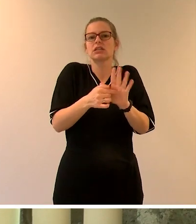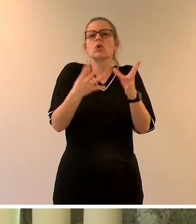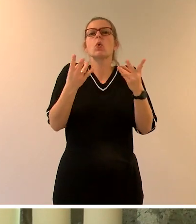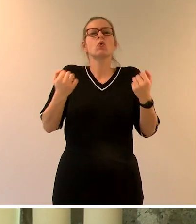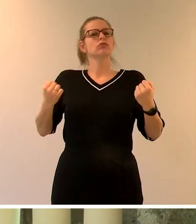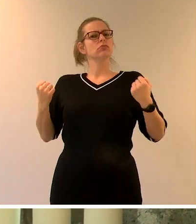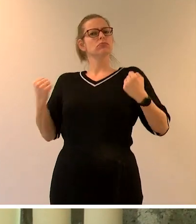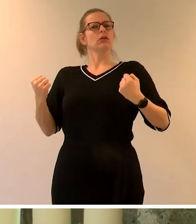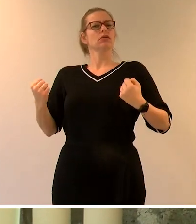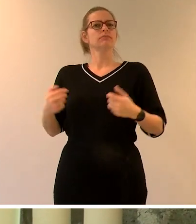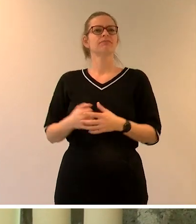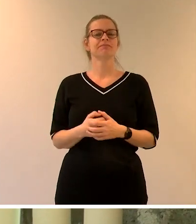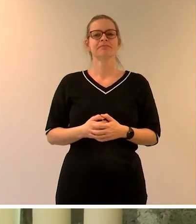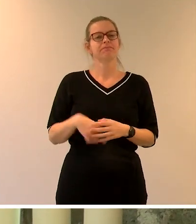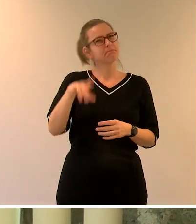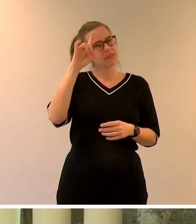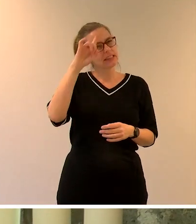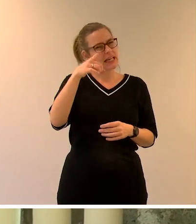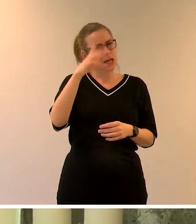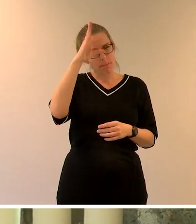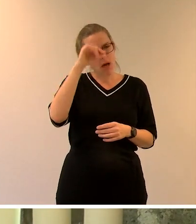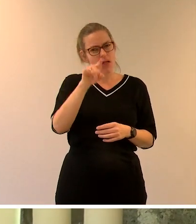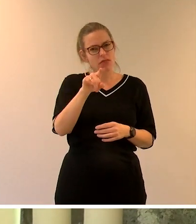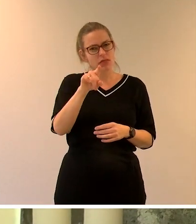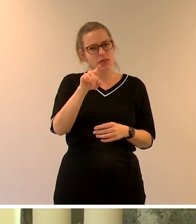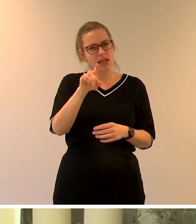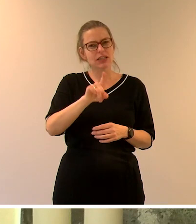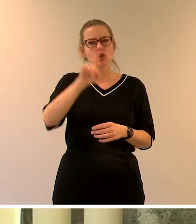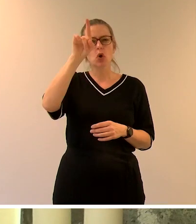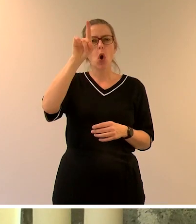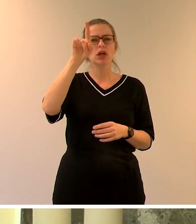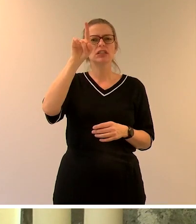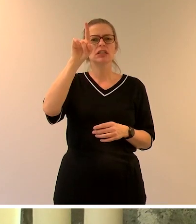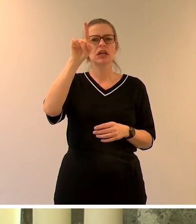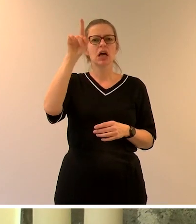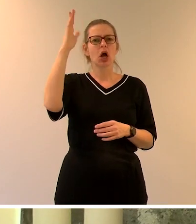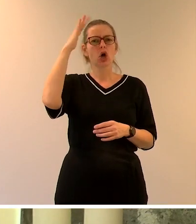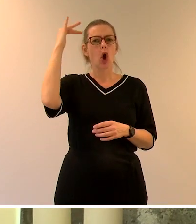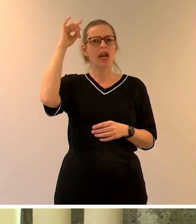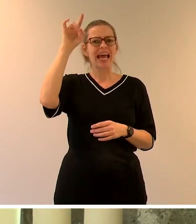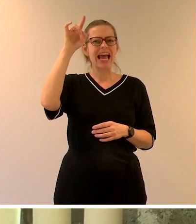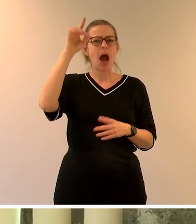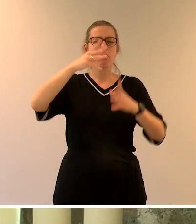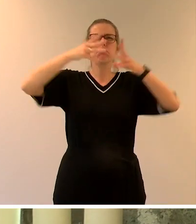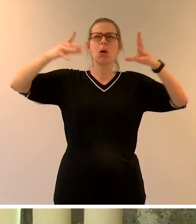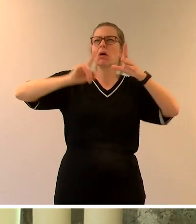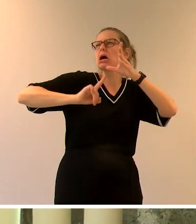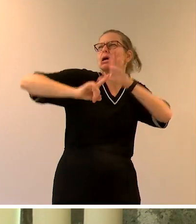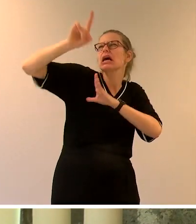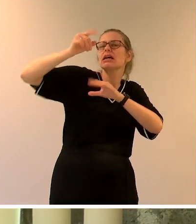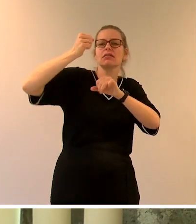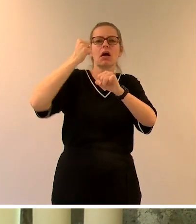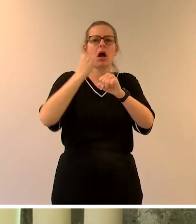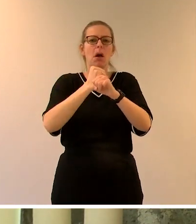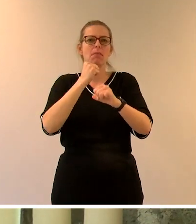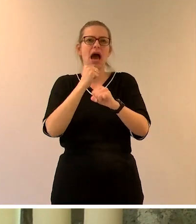zijn. Ik denk even aan die man in Noord-Korea die een hele grote raket had gemaakt. En die liet hij zien.